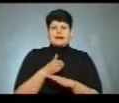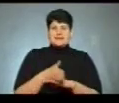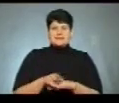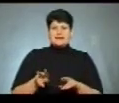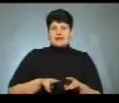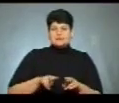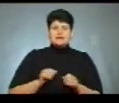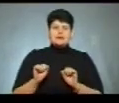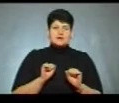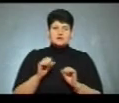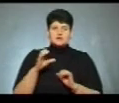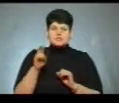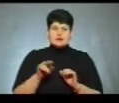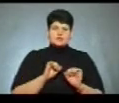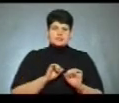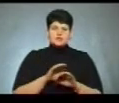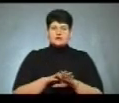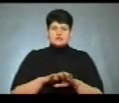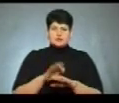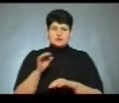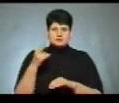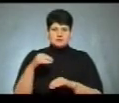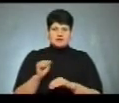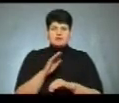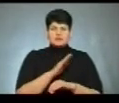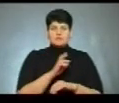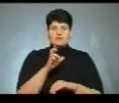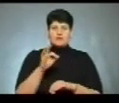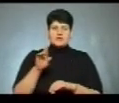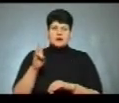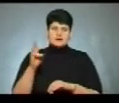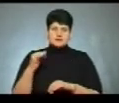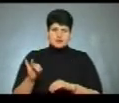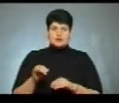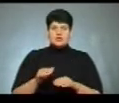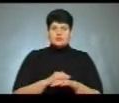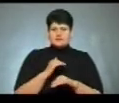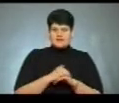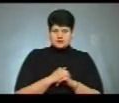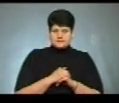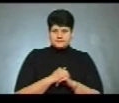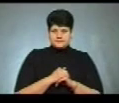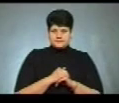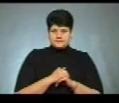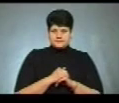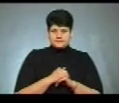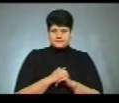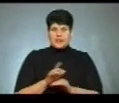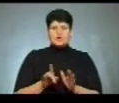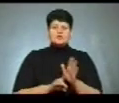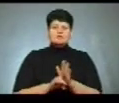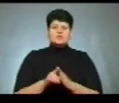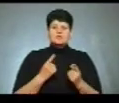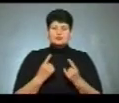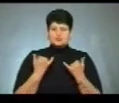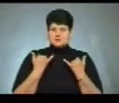директор департаменту соціального захисту населення облдержадміністрації Вадим Боярський. Доброго вечора. Доброго вечора. І розпочнемо розмову уже